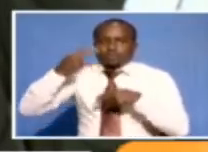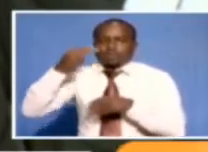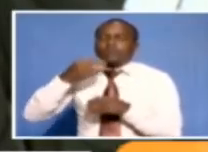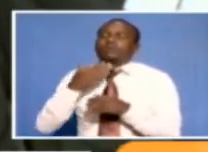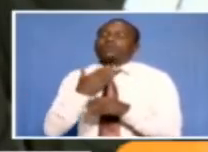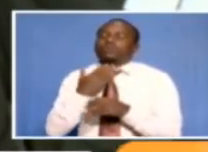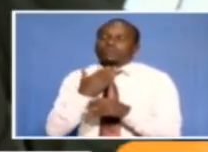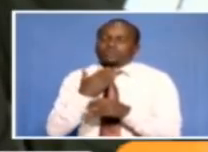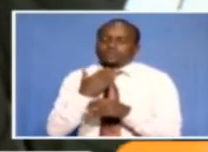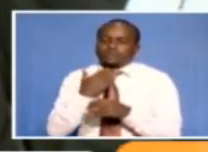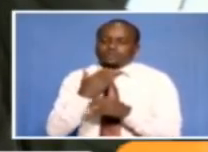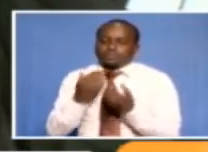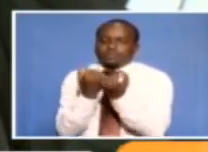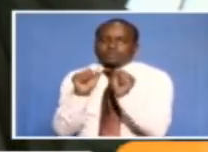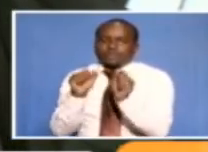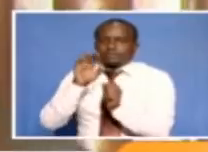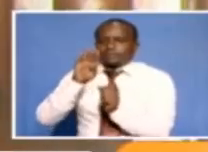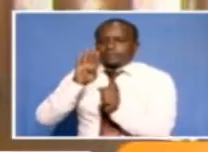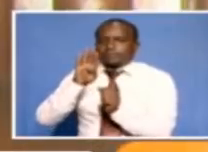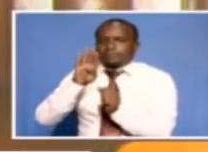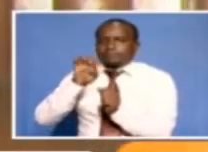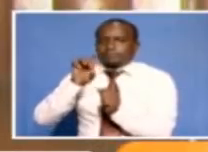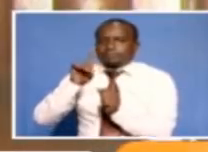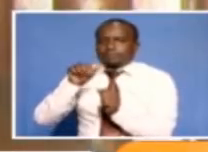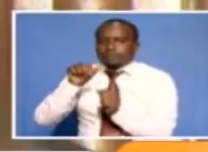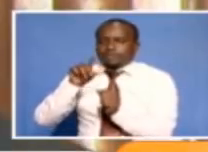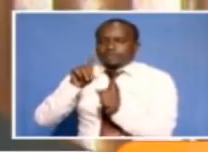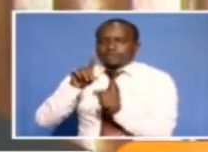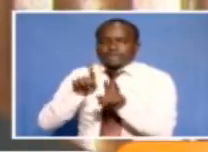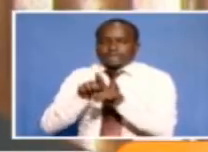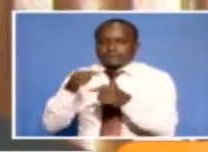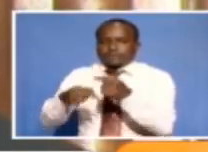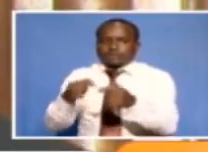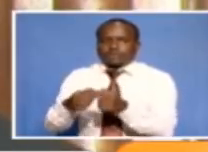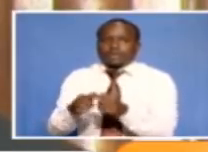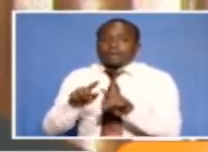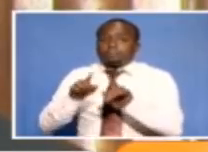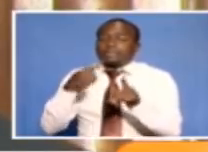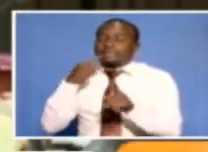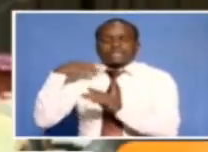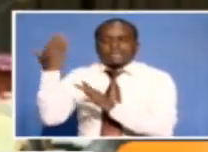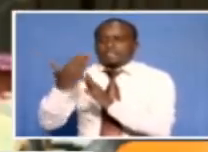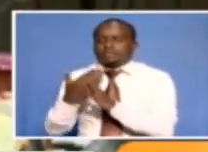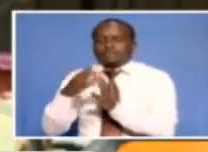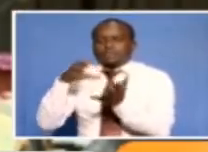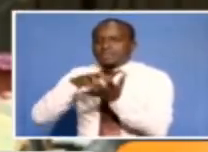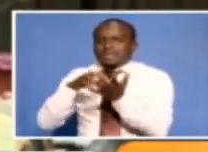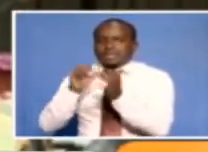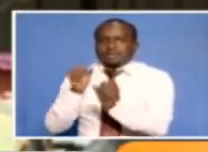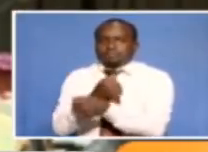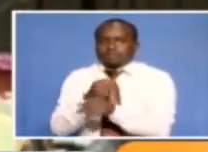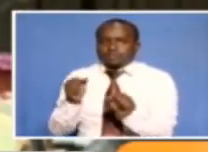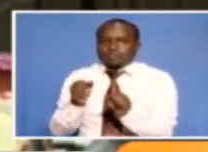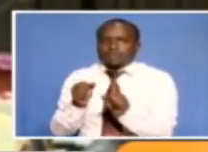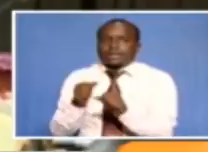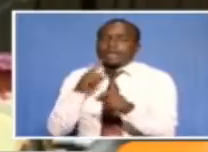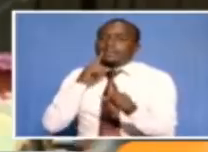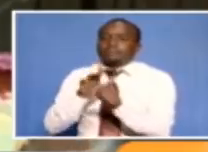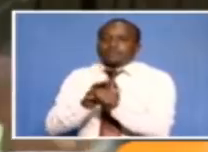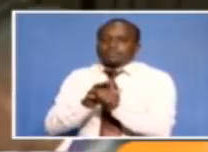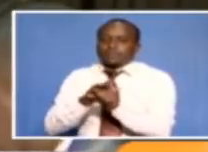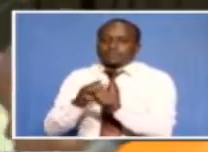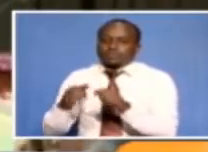dhamana huku kesi hiyo ikiendelea. Katika ombi hilo, Obado ameapa kutohitilafiana na kesi hiyo kivyovyote vile, akiahidi